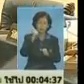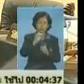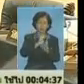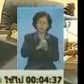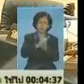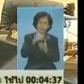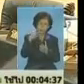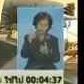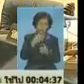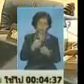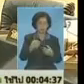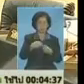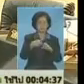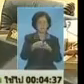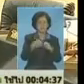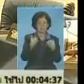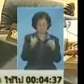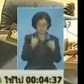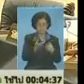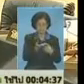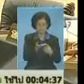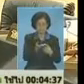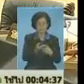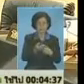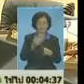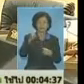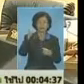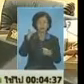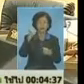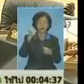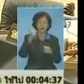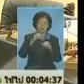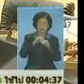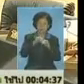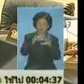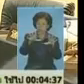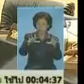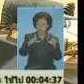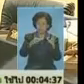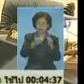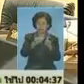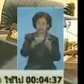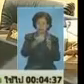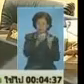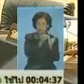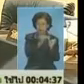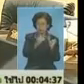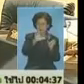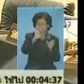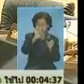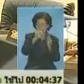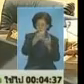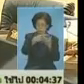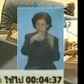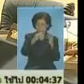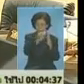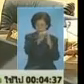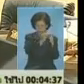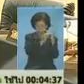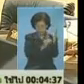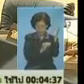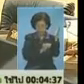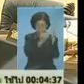ามันมีตรงนี้แหละครับเดิมเนี่ยคุณสุเทพกระจายรายภาค9ภาคตามข้อเสนอพลตำรวจเอกพั